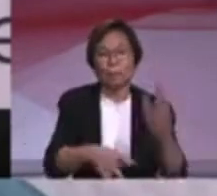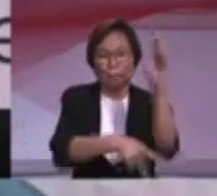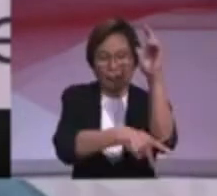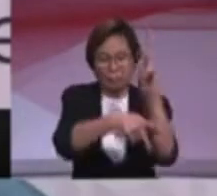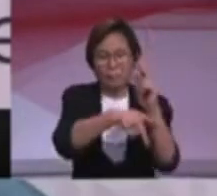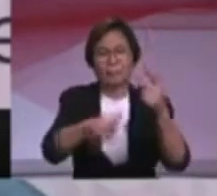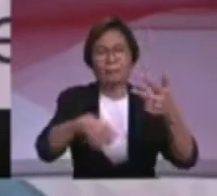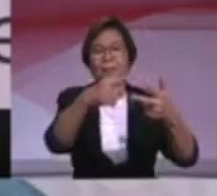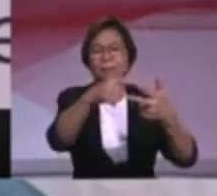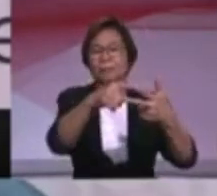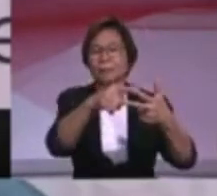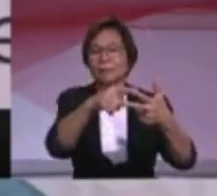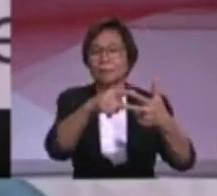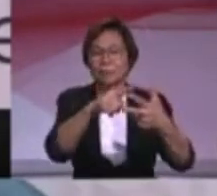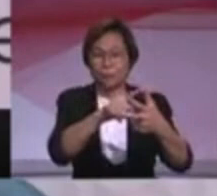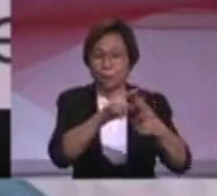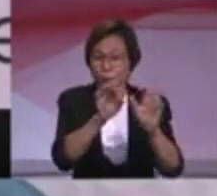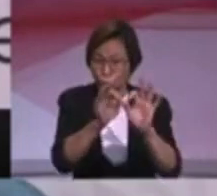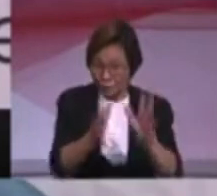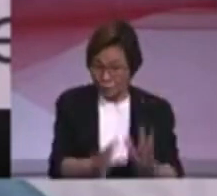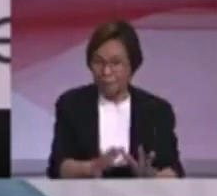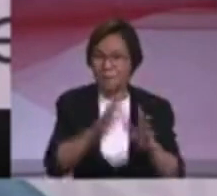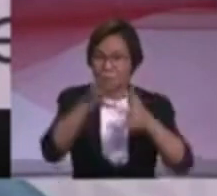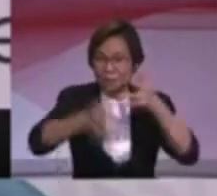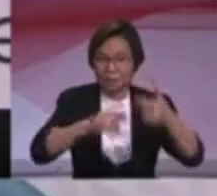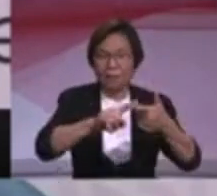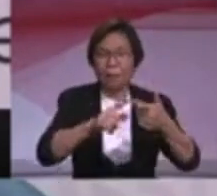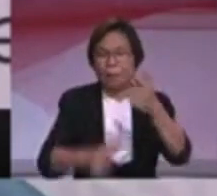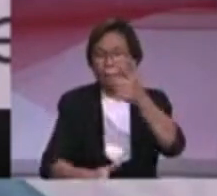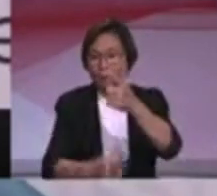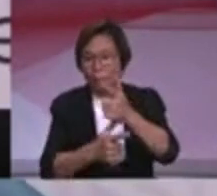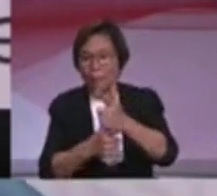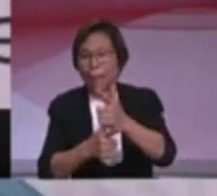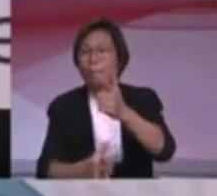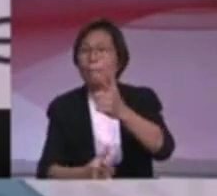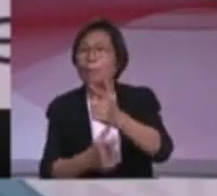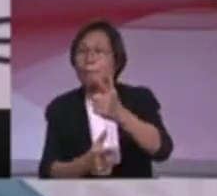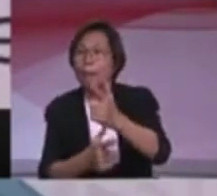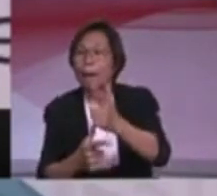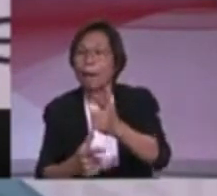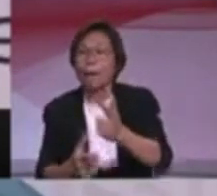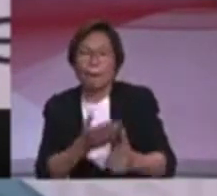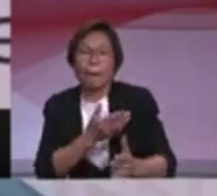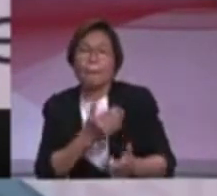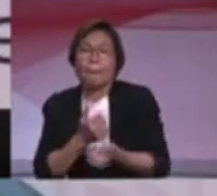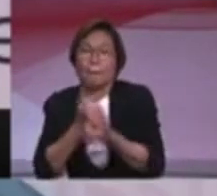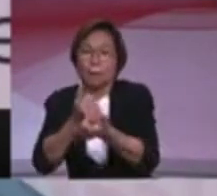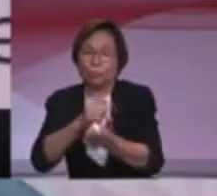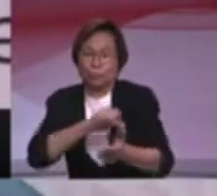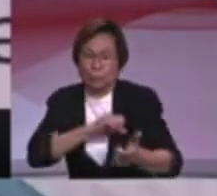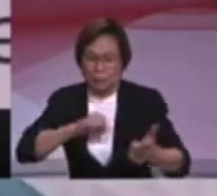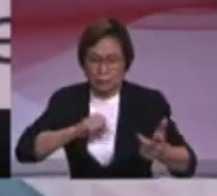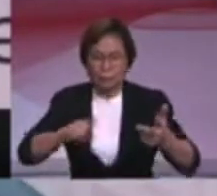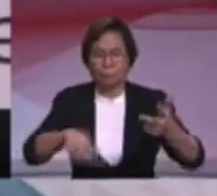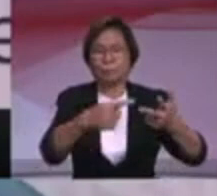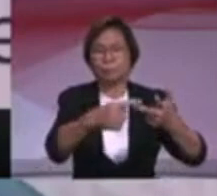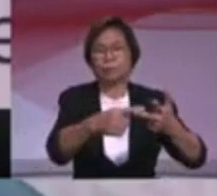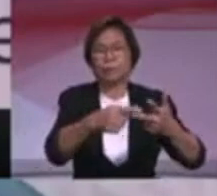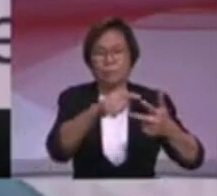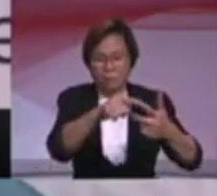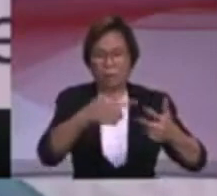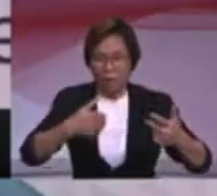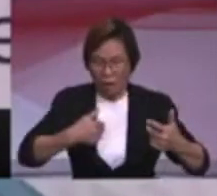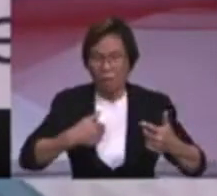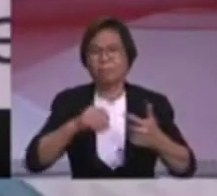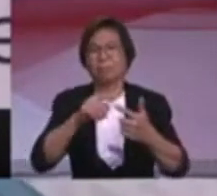dan juga seorang pembantu pegawai pembantu kepada Yang Berhormat Senator yang didapati